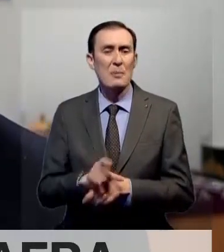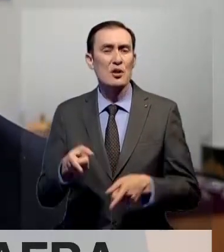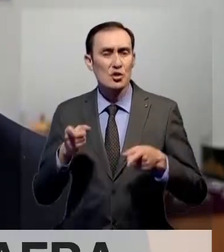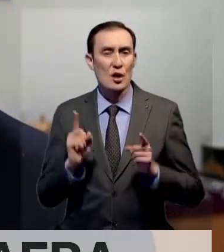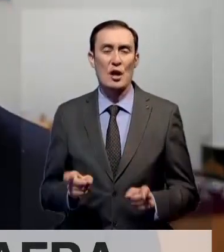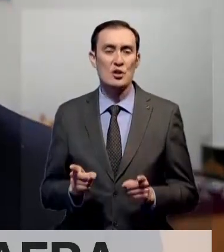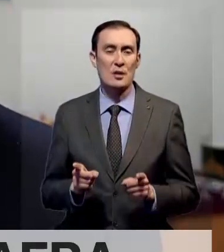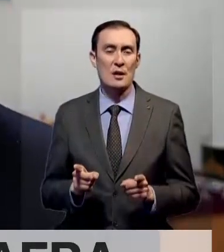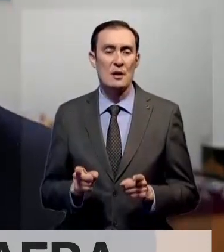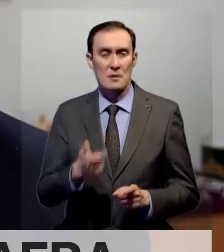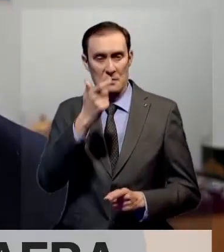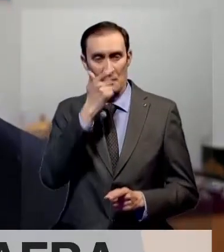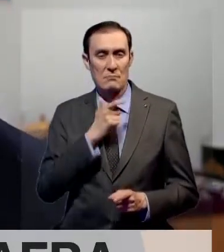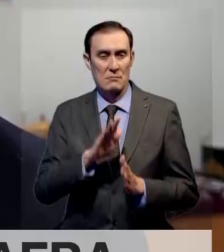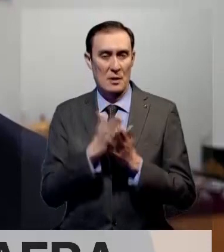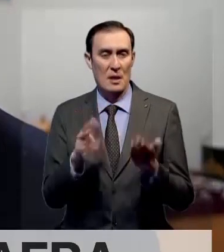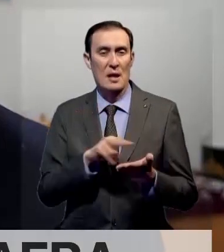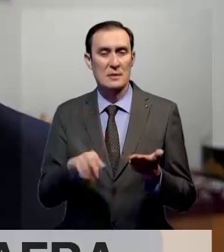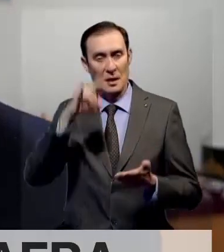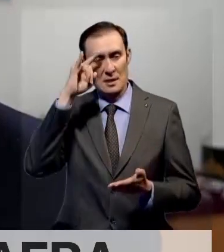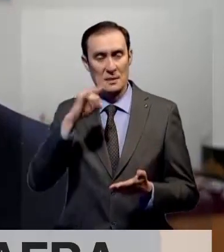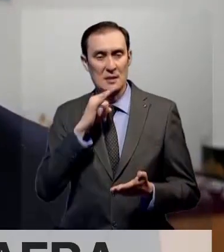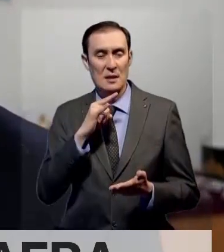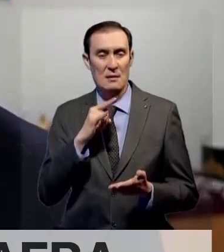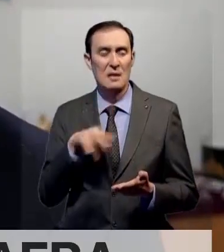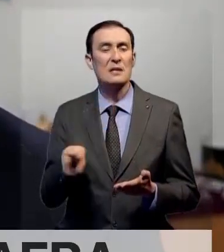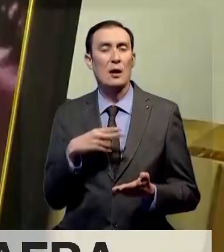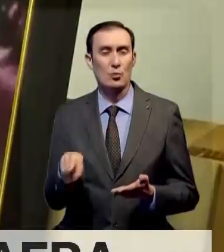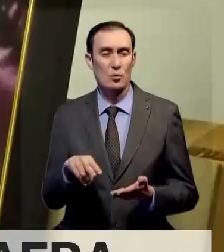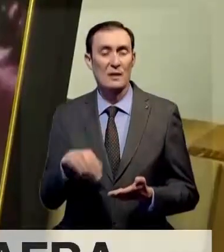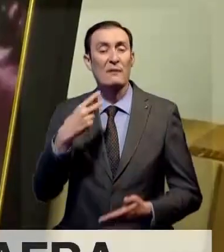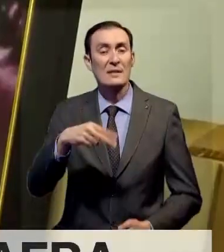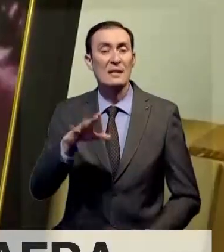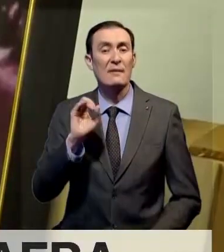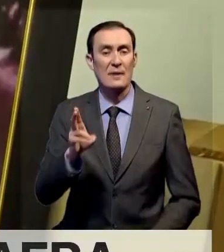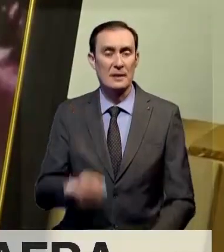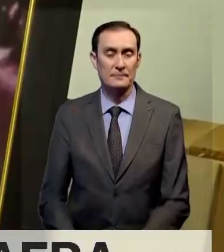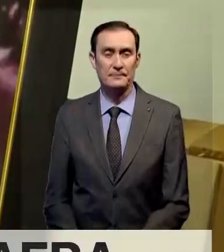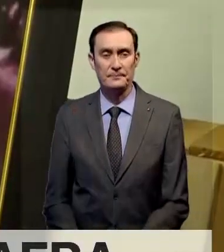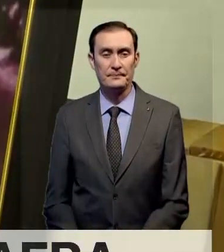настоящая классика казахской национальной литературы 20 века.